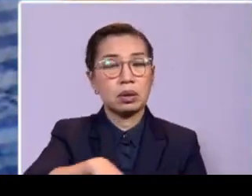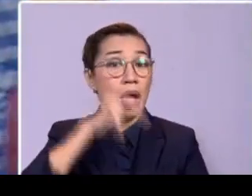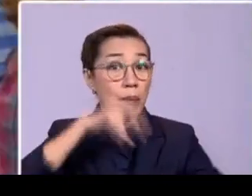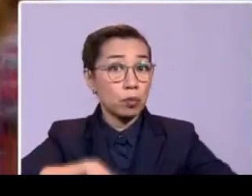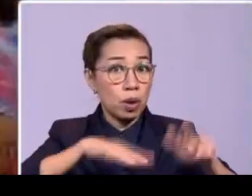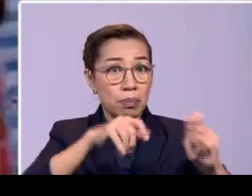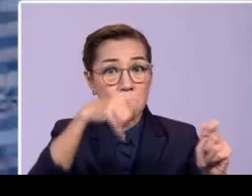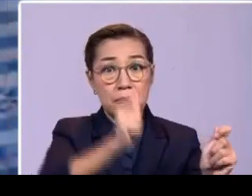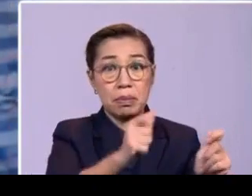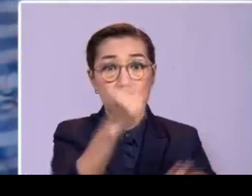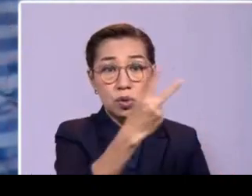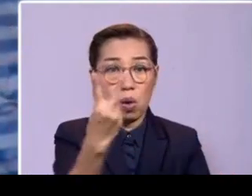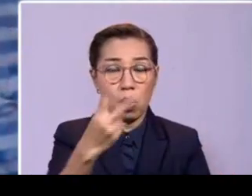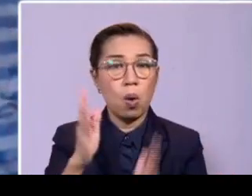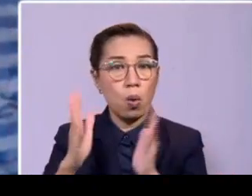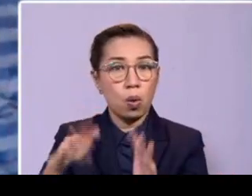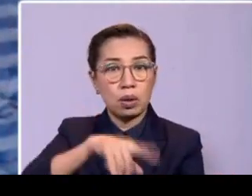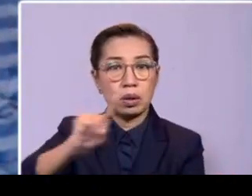น